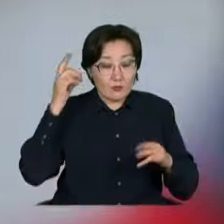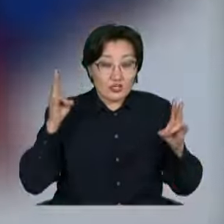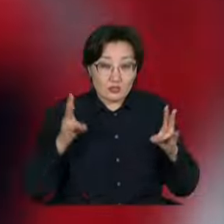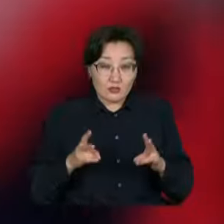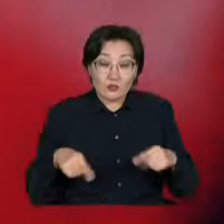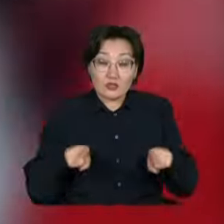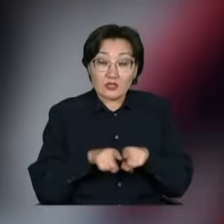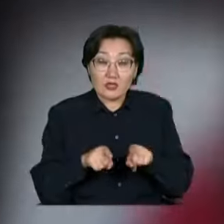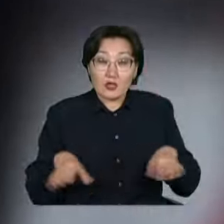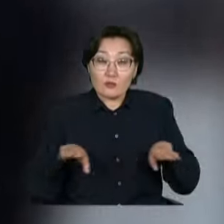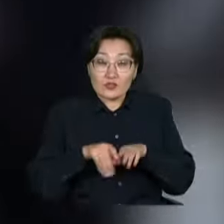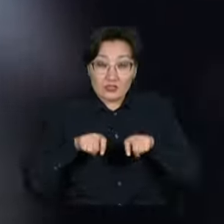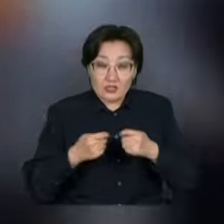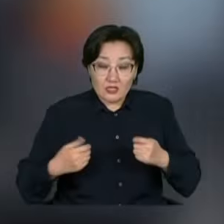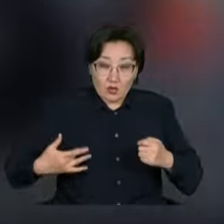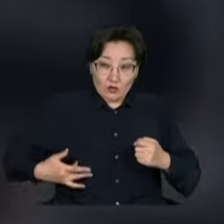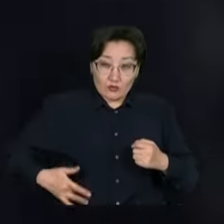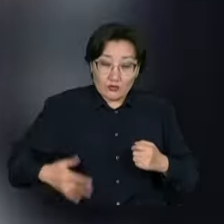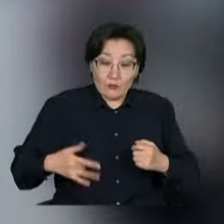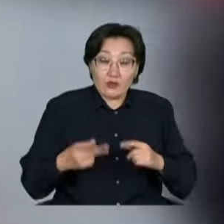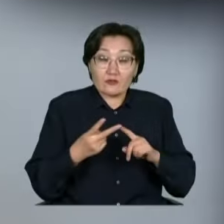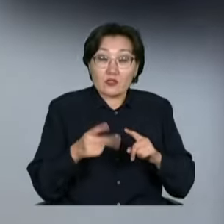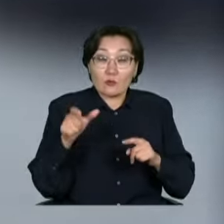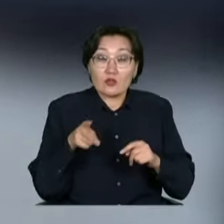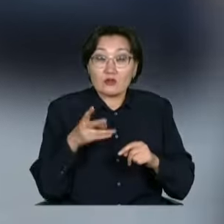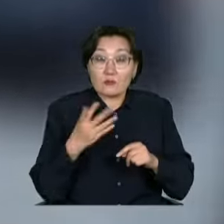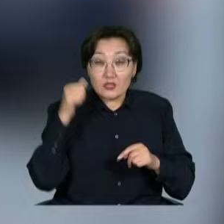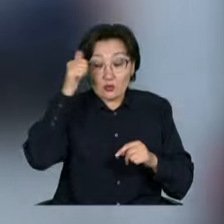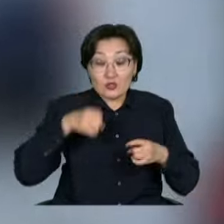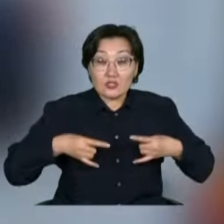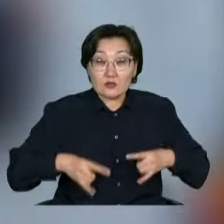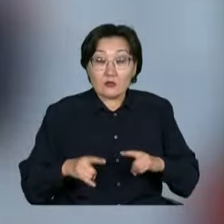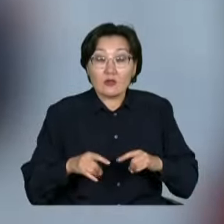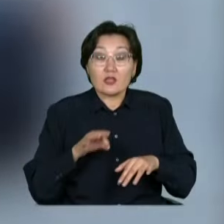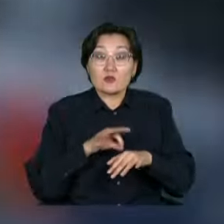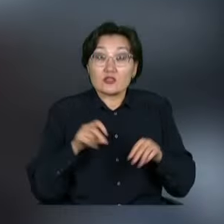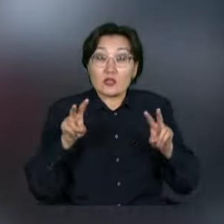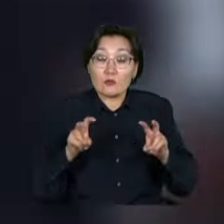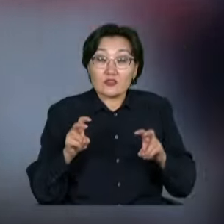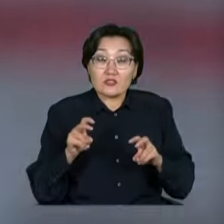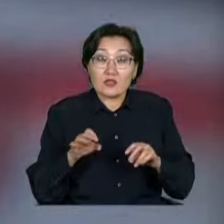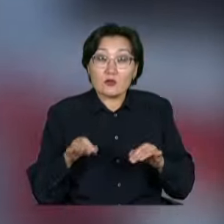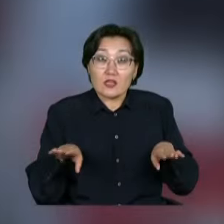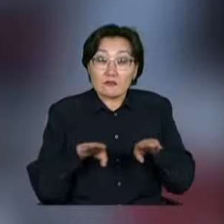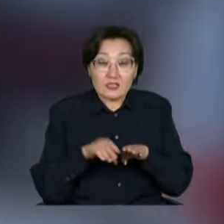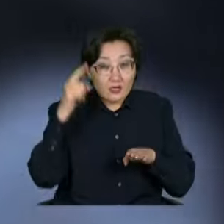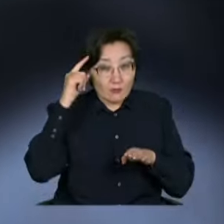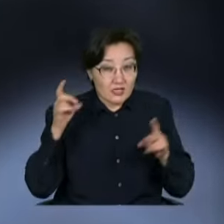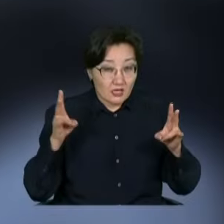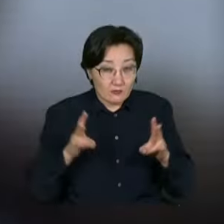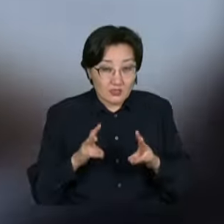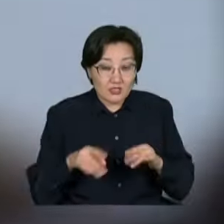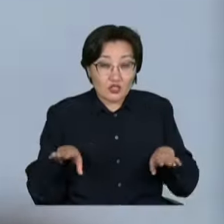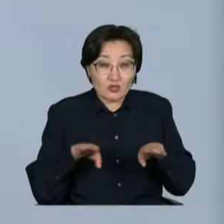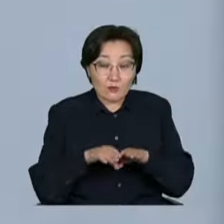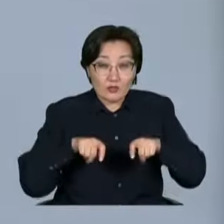а также закрытый перелом ребер слева. Второго пациента 2005 года рождения диагностирована сочетанная и закрытая черепно-мозговая травма,